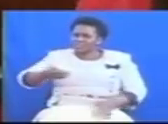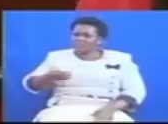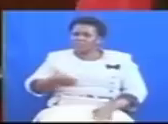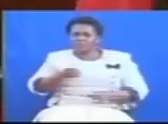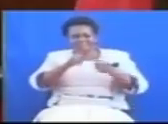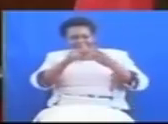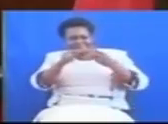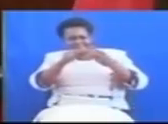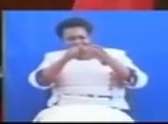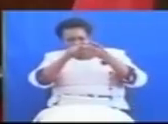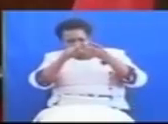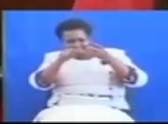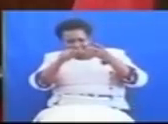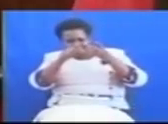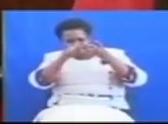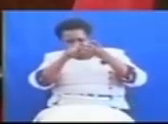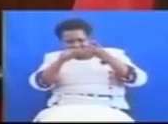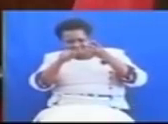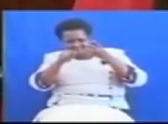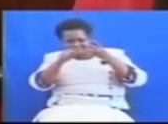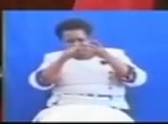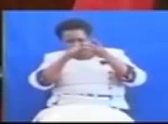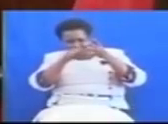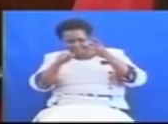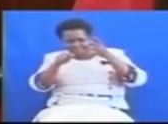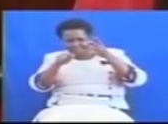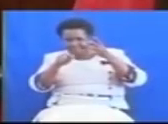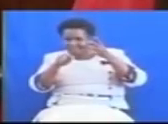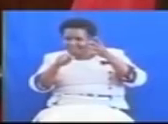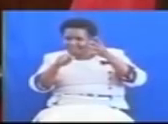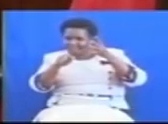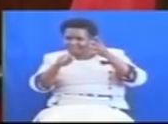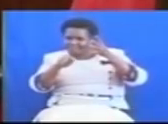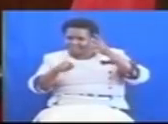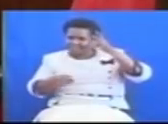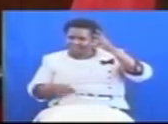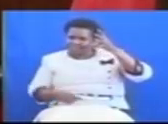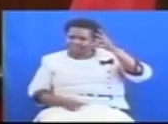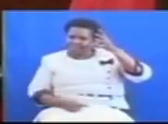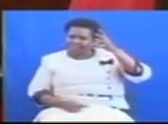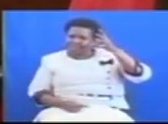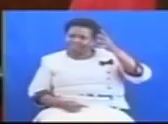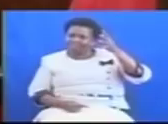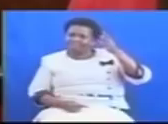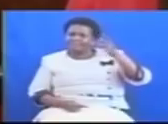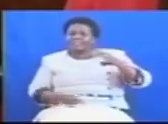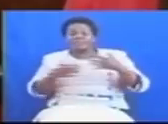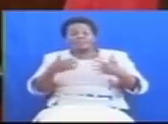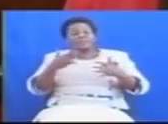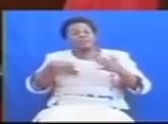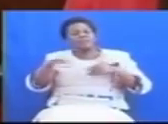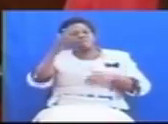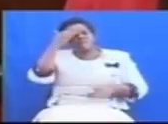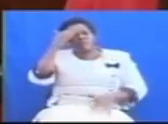Nyanzwa, Ilindi, Msosa, Itimbo, Ikula. Je, ni lini sasa